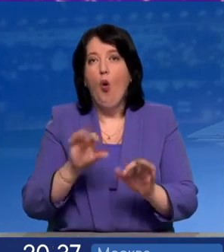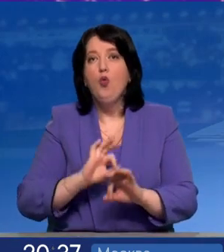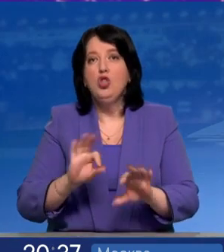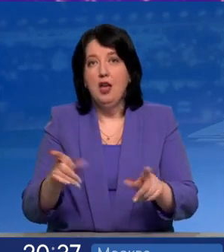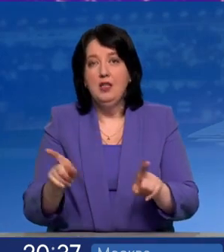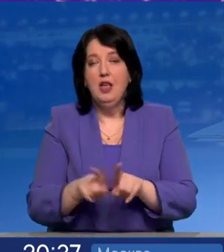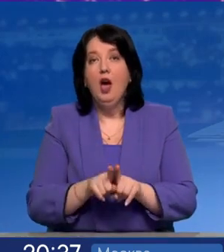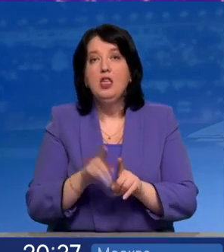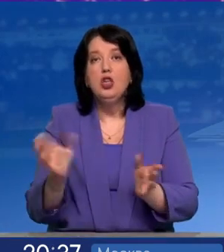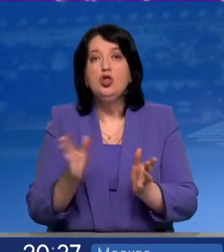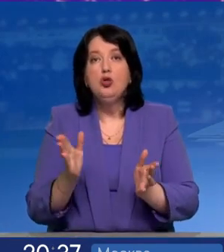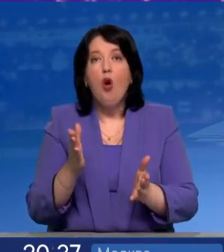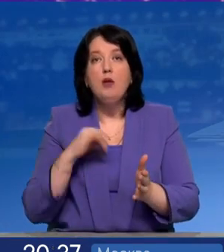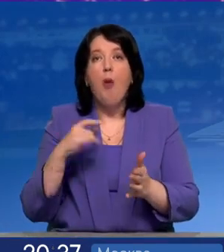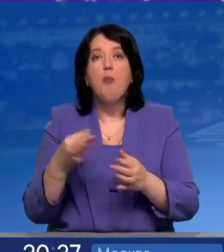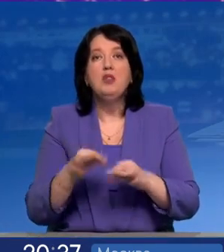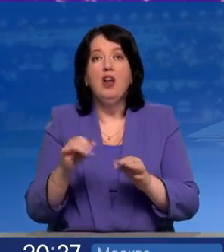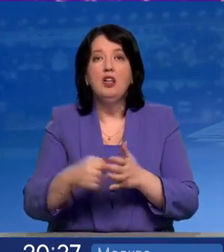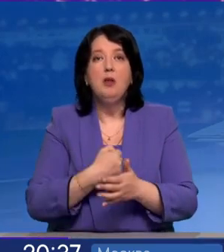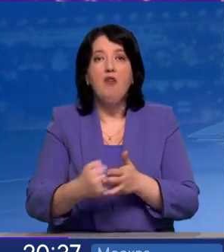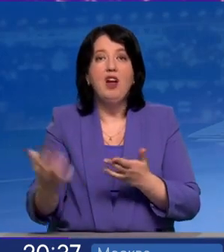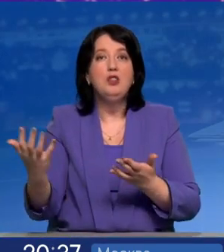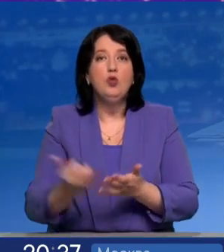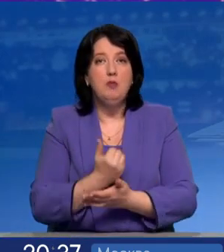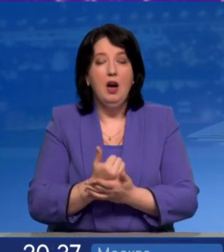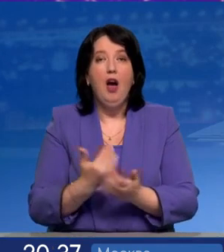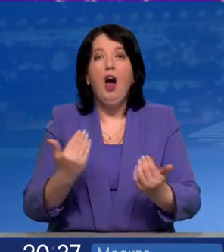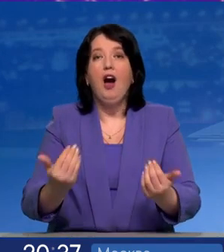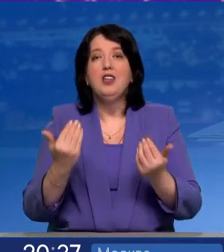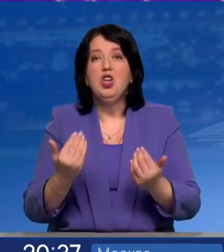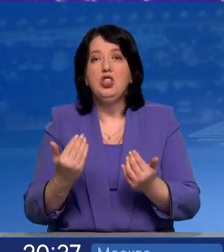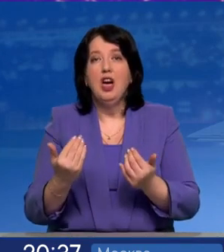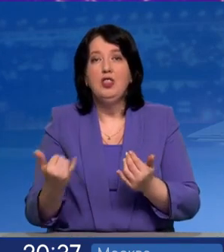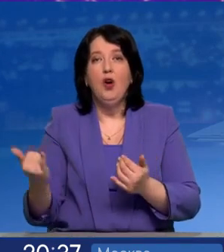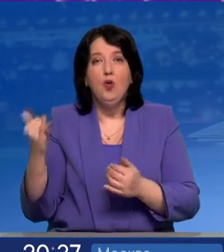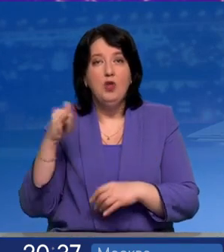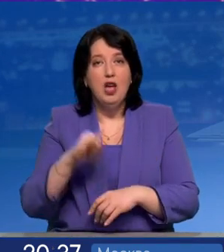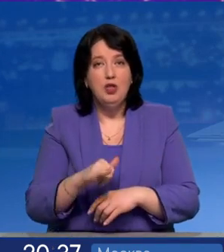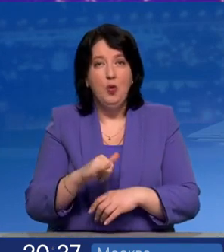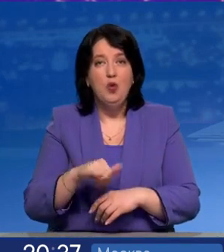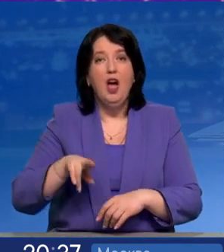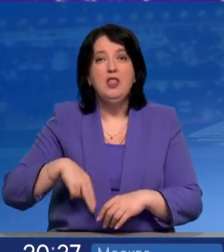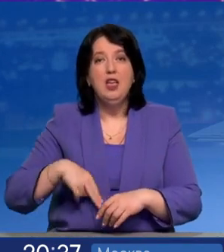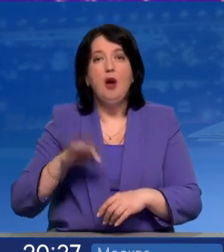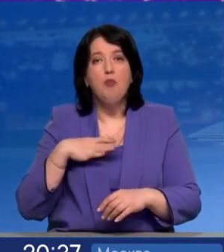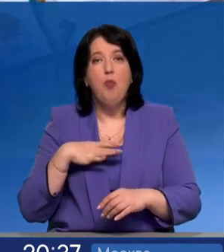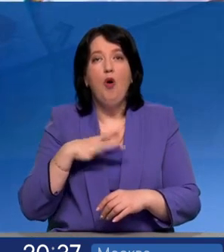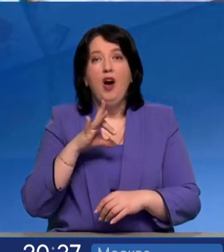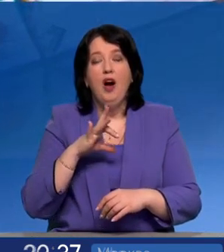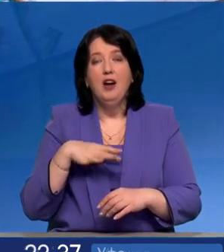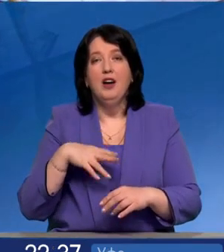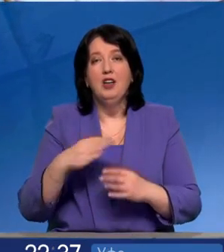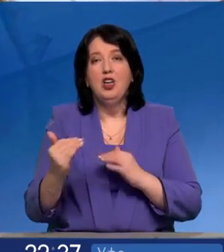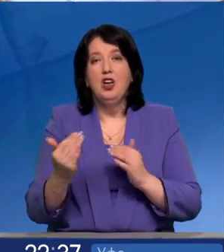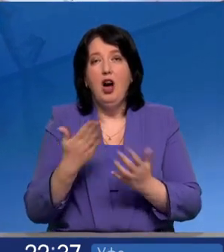персонажам добиваться успеха? А у нас в студии Игорь Романов, кандидат психологических наук, директор по коммуникациям РГСУ. Игорь Владимирович,